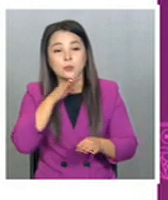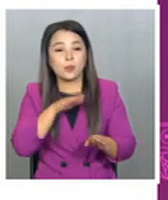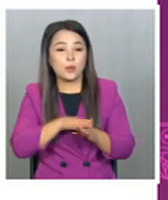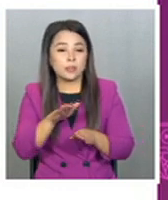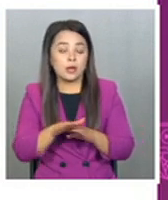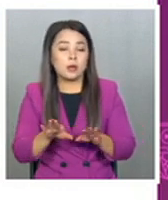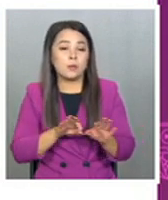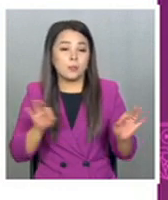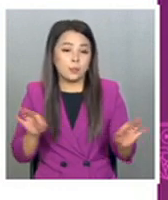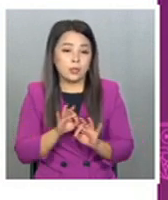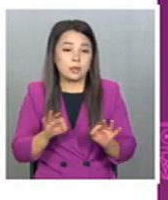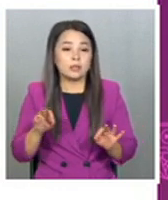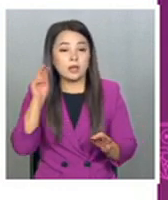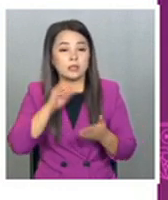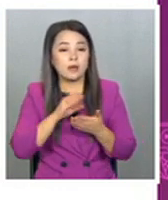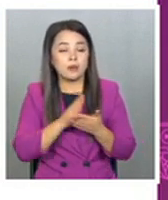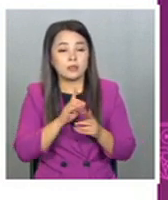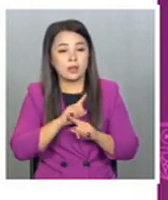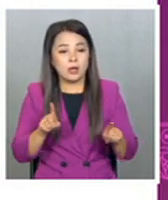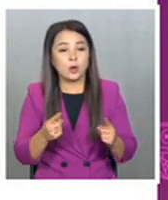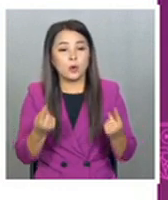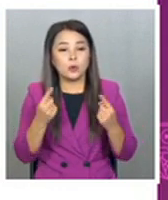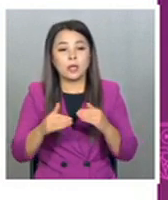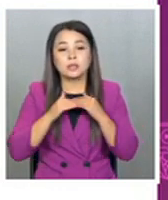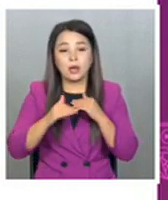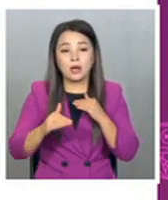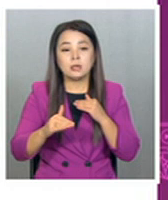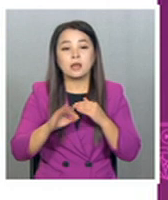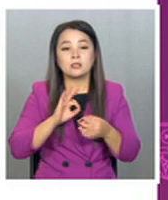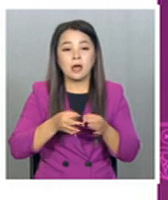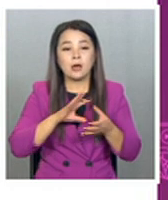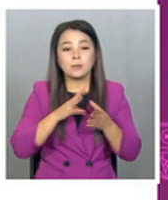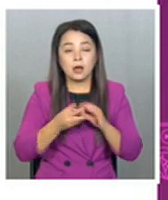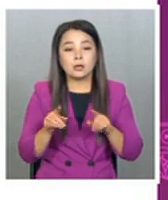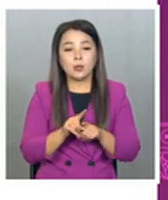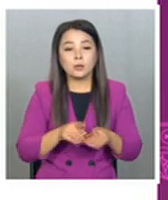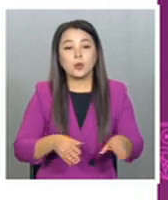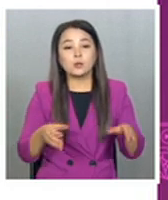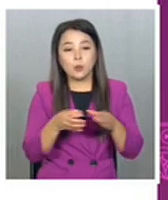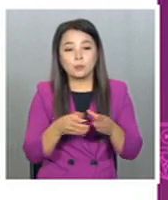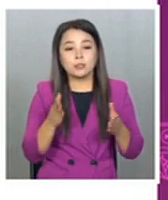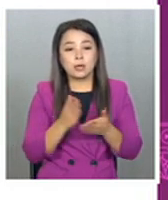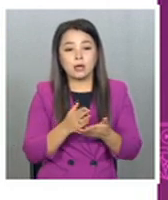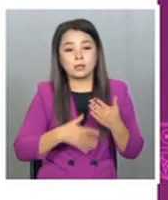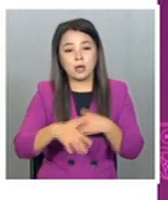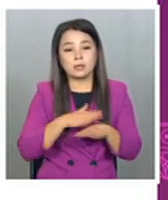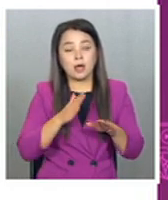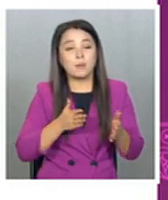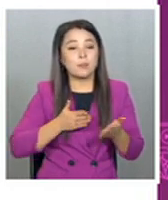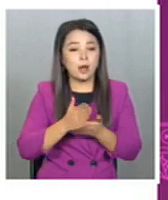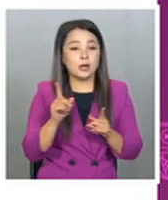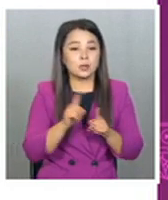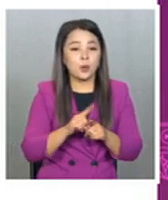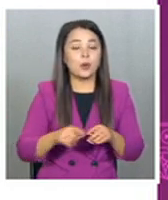туындылары цифрлық форматтағы ұлы даланың көрне сарындары жинағына топтастырылуда. Бұл бағыттағы жұмыстар